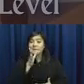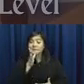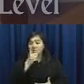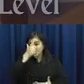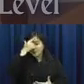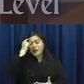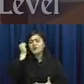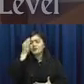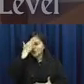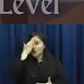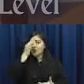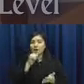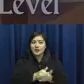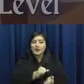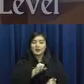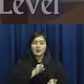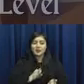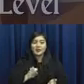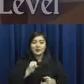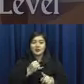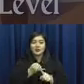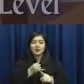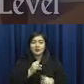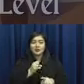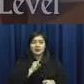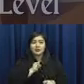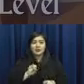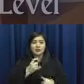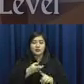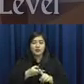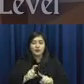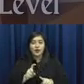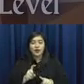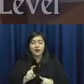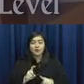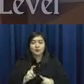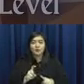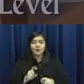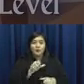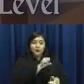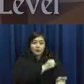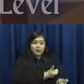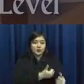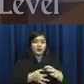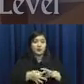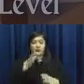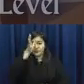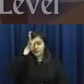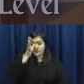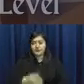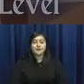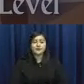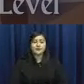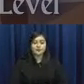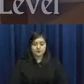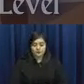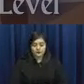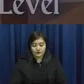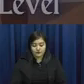see? Yan yung sinasabi ko. Bagamat ibang storyahan pa ito magdating sa issue ng mga nanay dyan. Yeah. Alam ko hindi na.